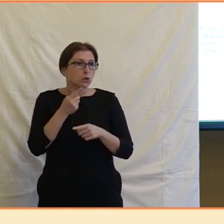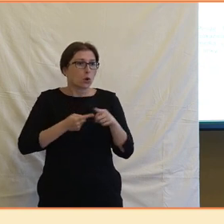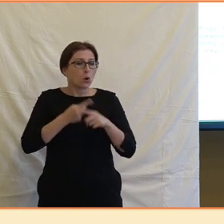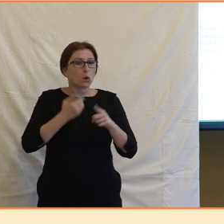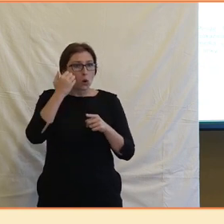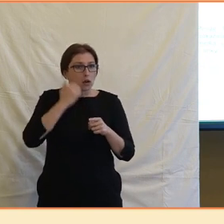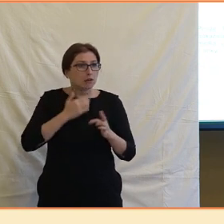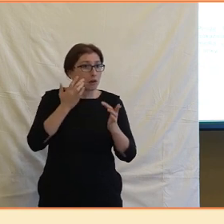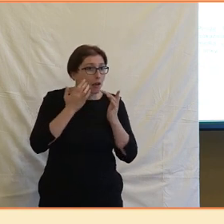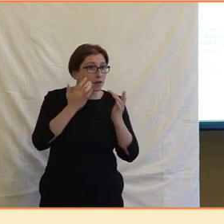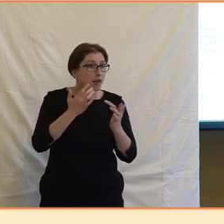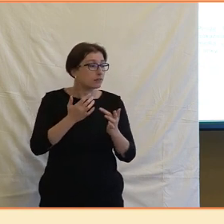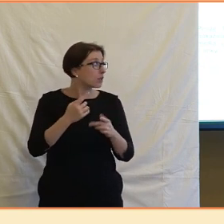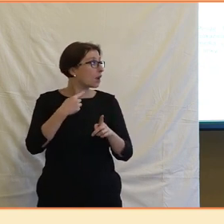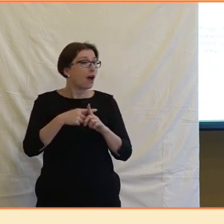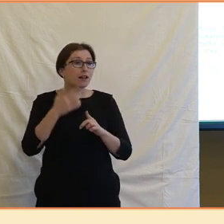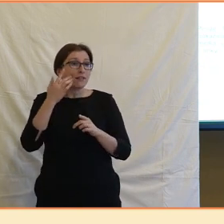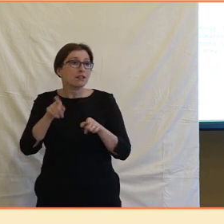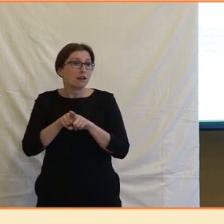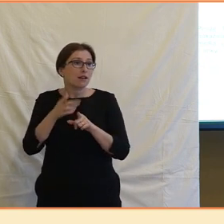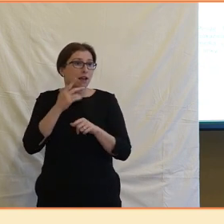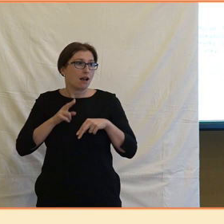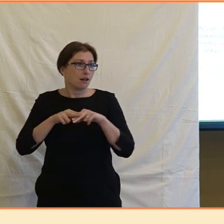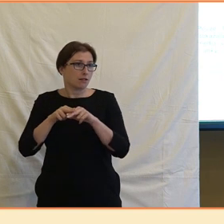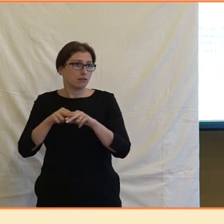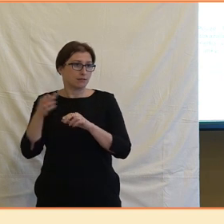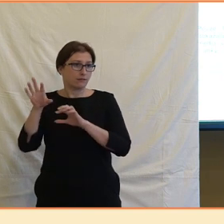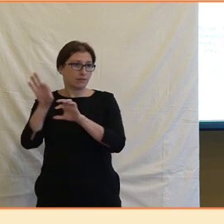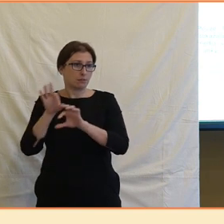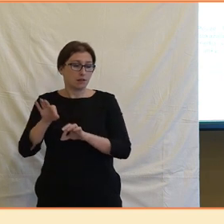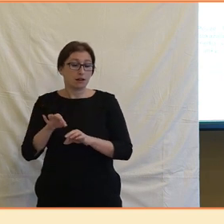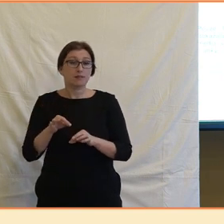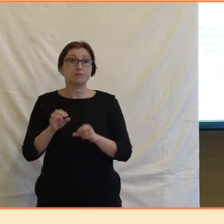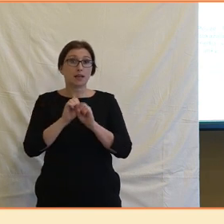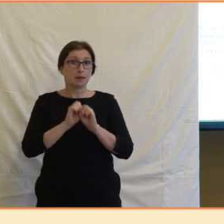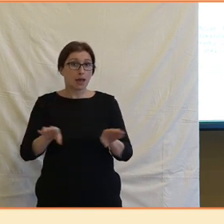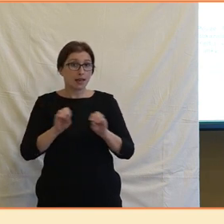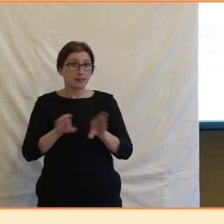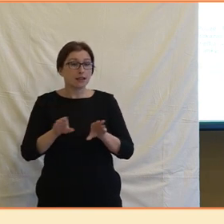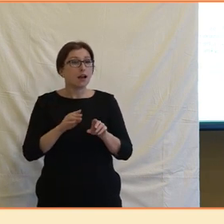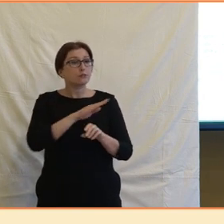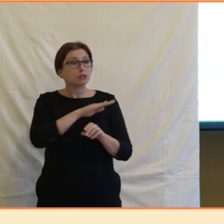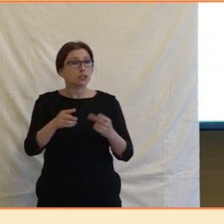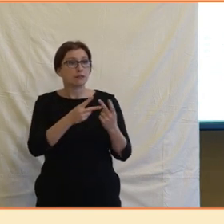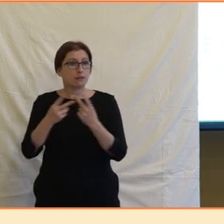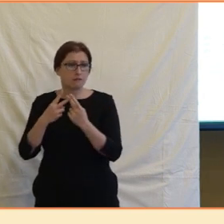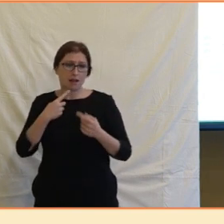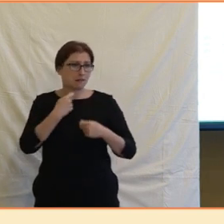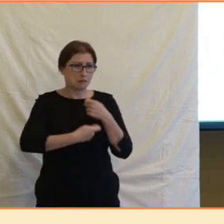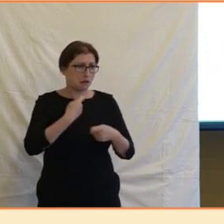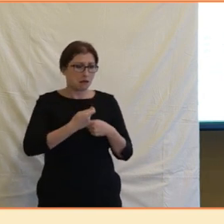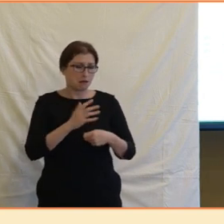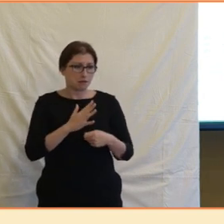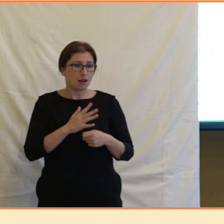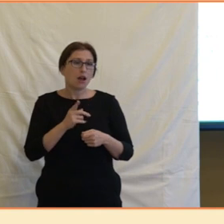jak dochází k personalizaci. Vidíme ale také, že ne všechna média obsah personalizují. Víme,